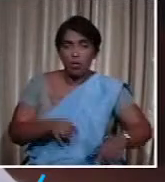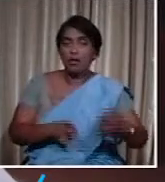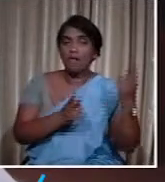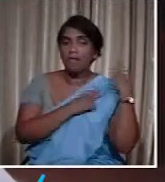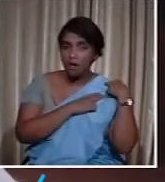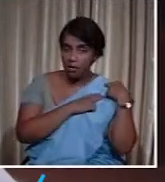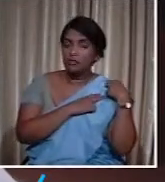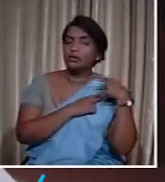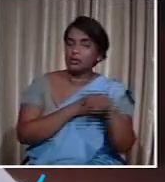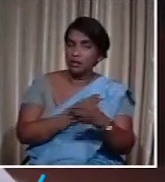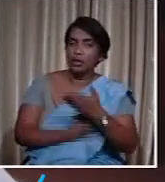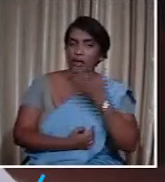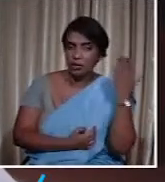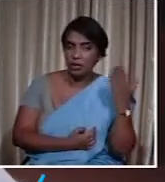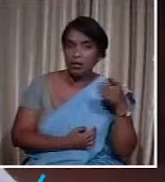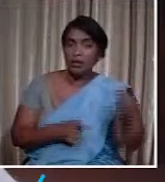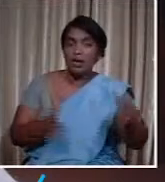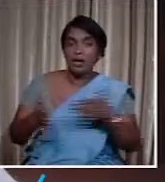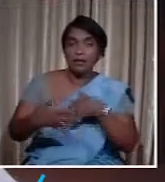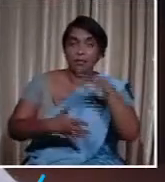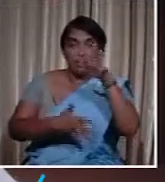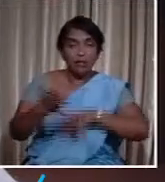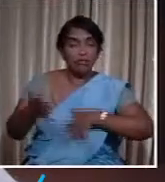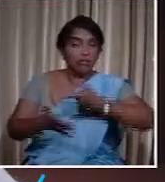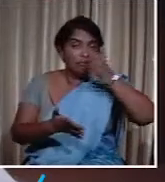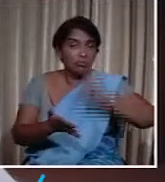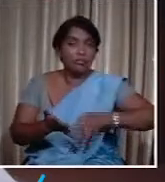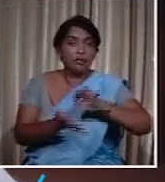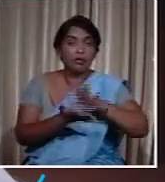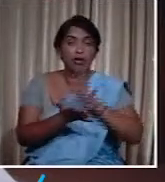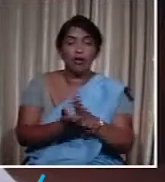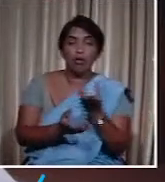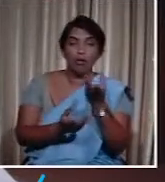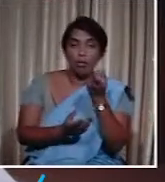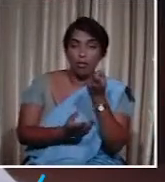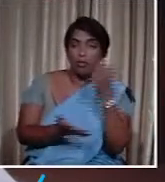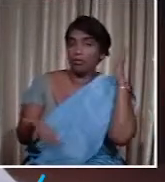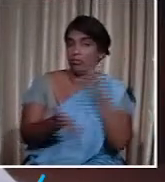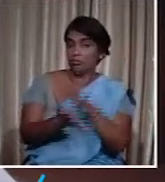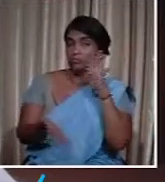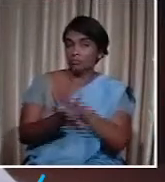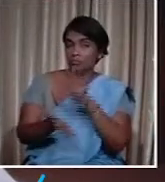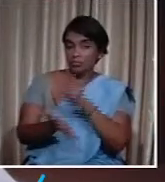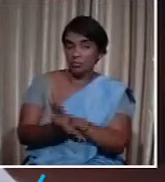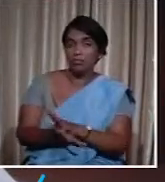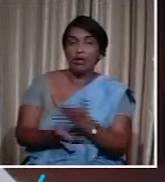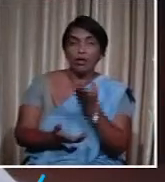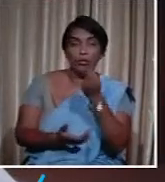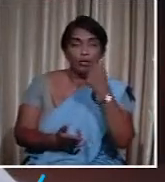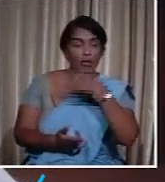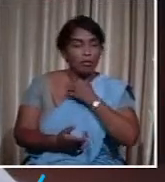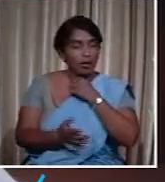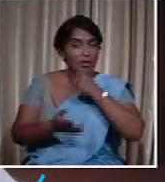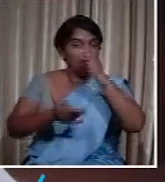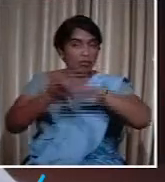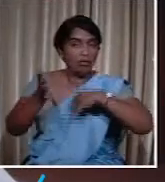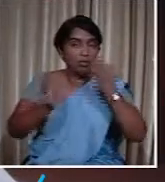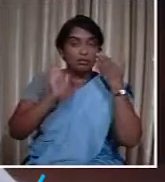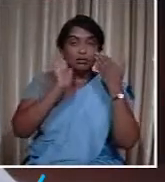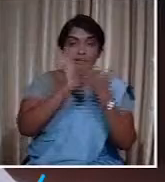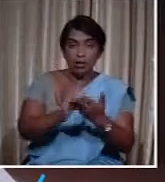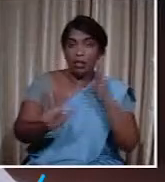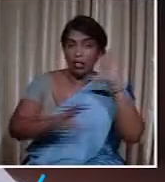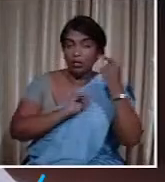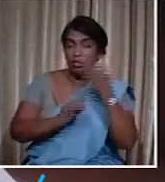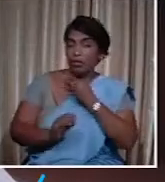මුදාහැරෙන්න පුළුවන්ද? මේ කැබිනට් පත්‍රිකා සම්මත වෙනකොට මුදල් තොග ගණන් අච්චු ගන්නකොට බොරු අයවැයලේක ඉදිරිපත් කරනකොට බොරු සංඛ්‍යා